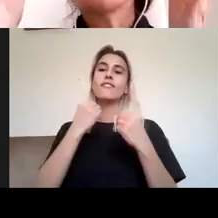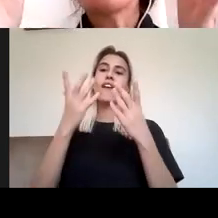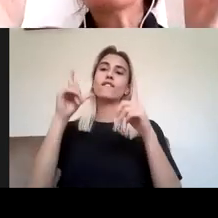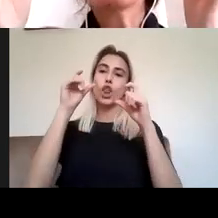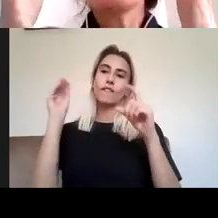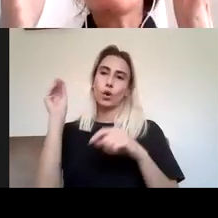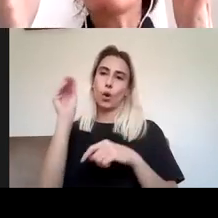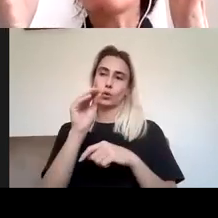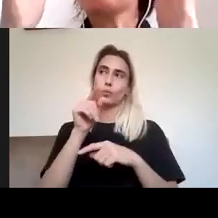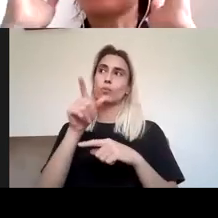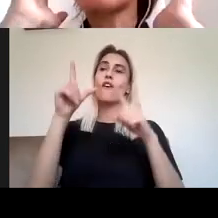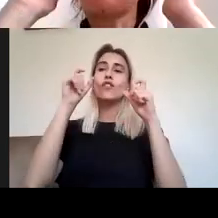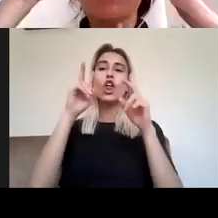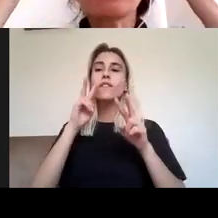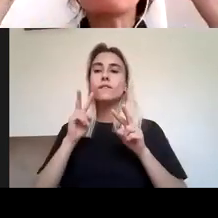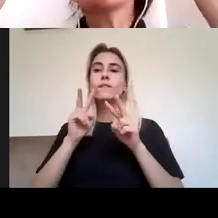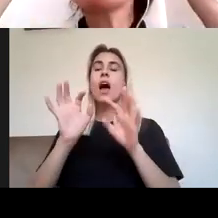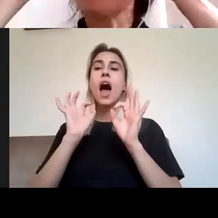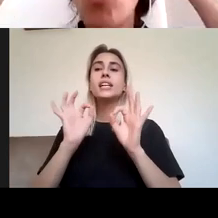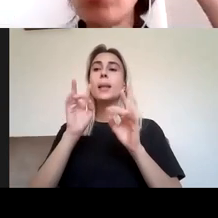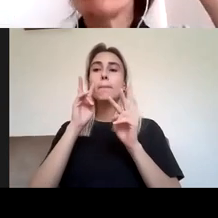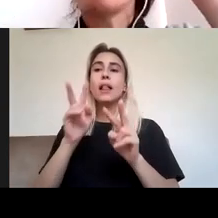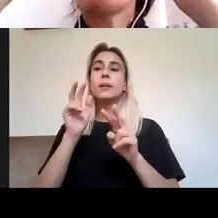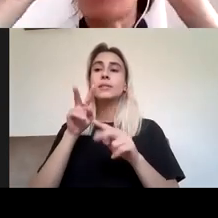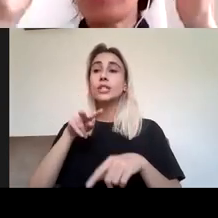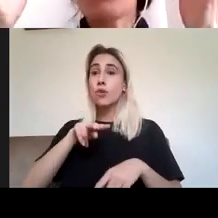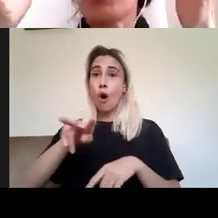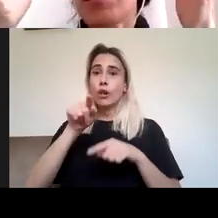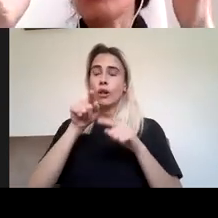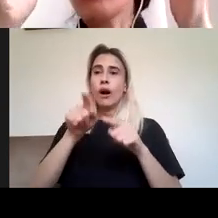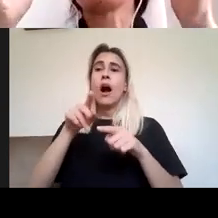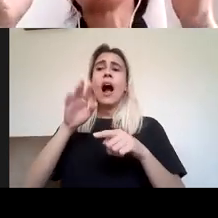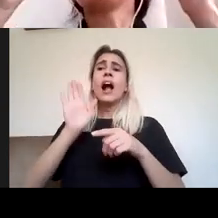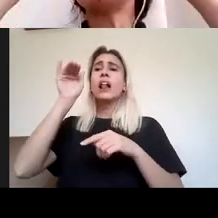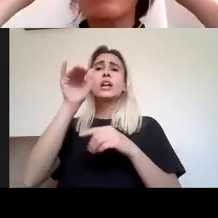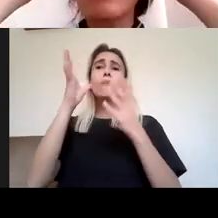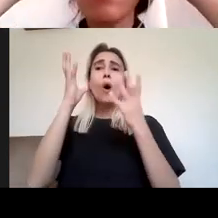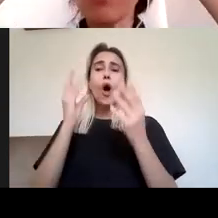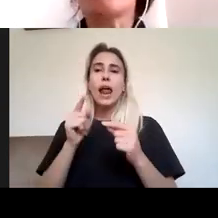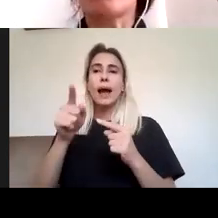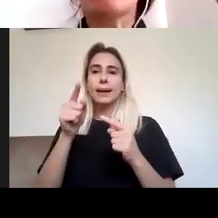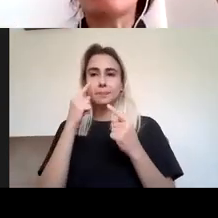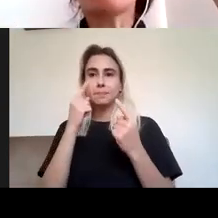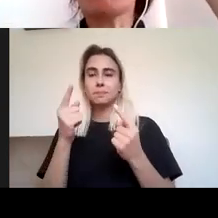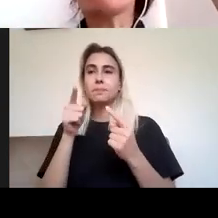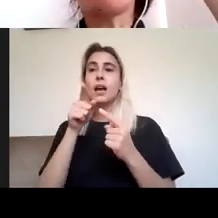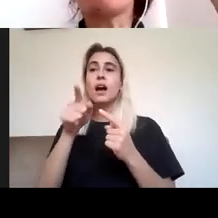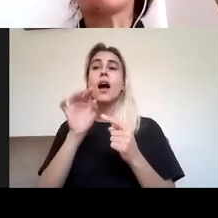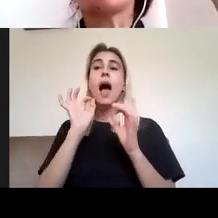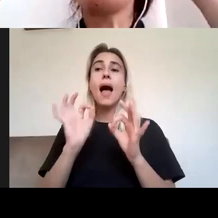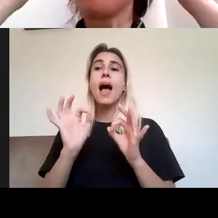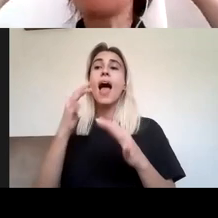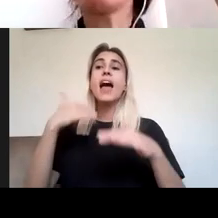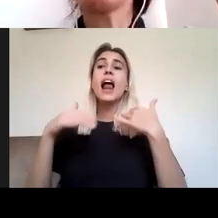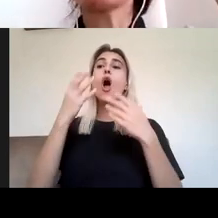Bu fotoğrafta şunu görüyoruz. Aslında baktığınız yol, kaldırım olarak da söylüyorum. Baktığım yolda herhangi bir engel